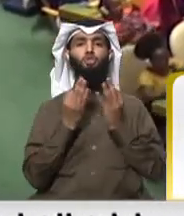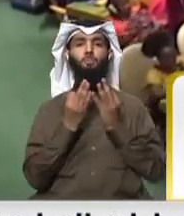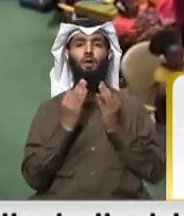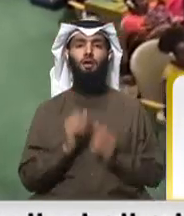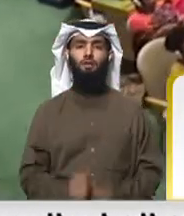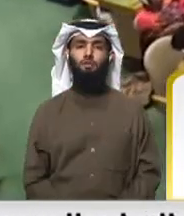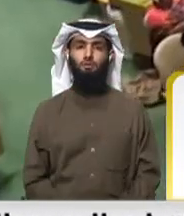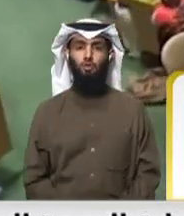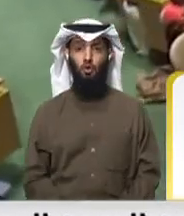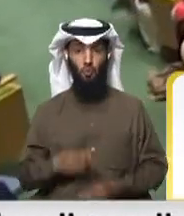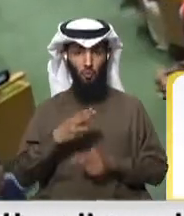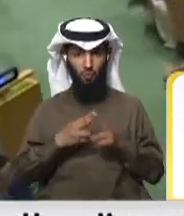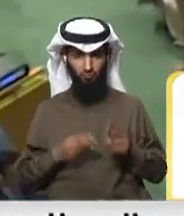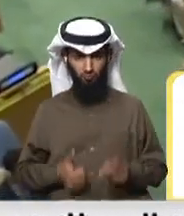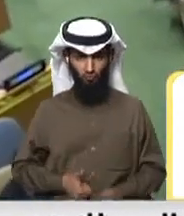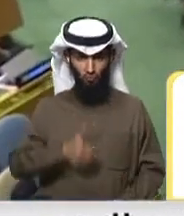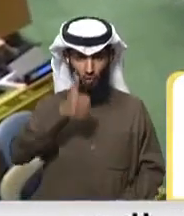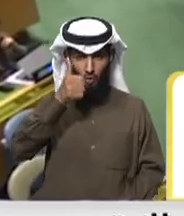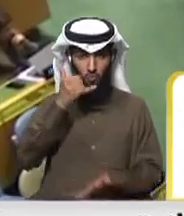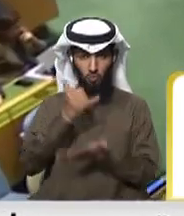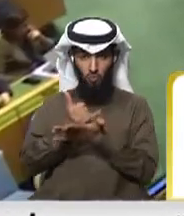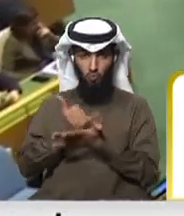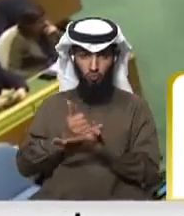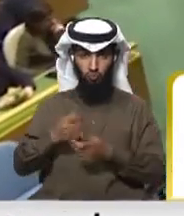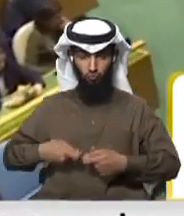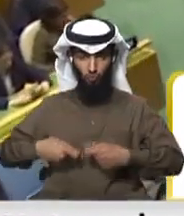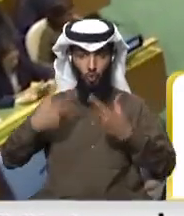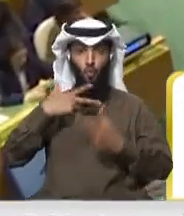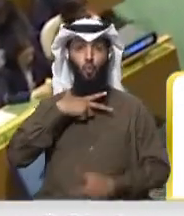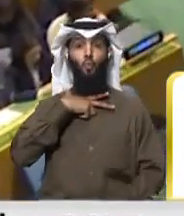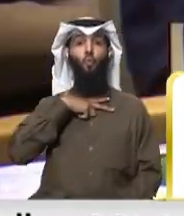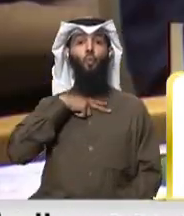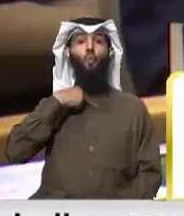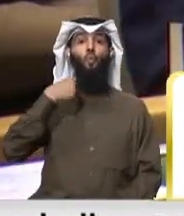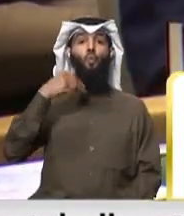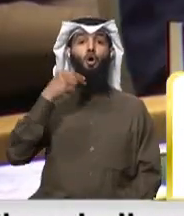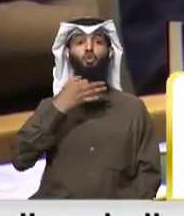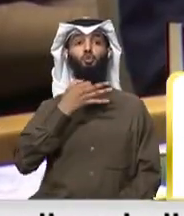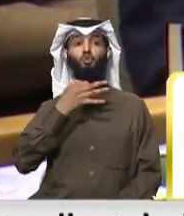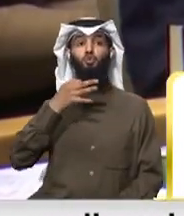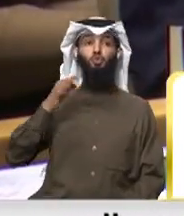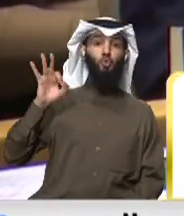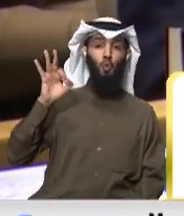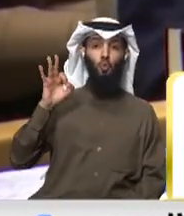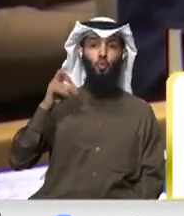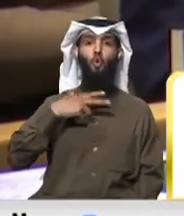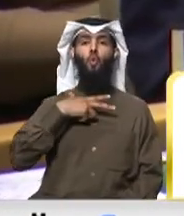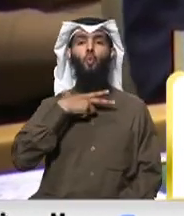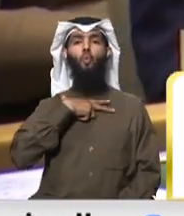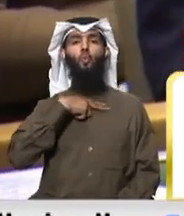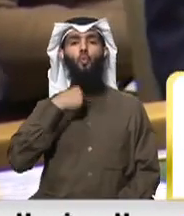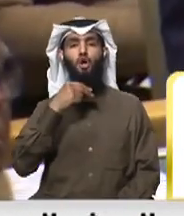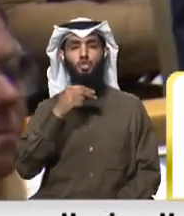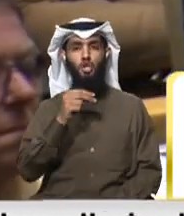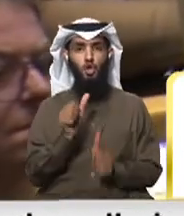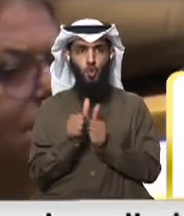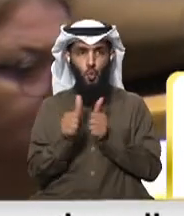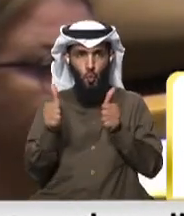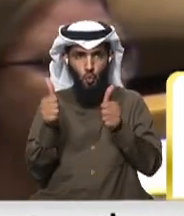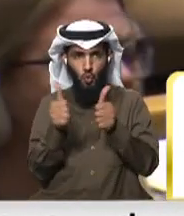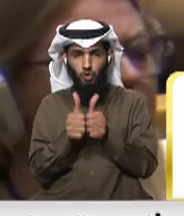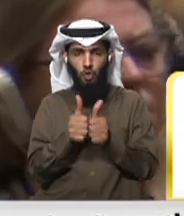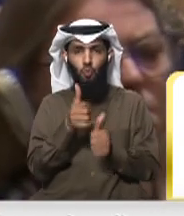شاركت دولة الكويت بوفد رفيع المستوى يترأسه وزير الشؤون الاجتماعية وشؤون الأسرة والطفولة المناقشات